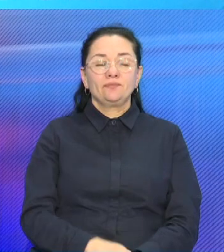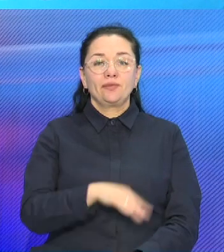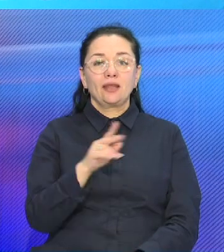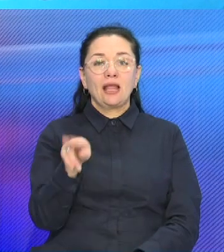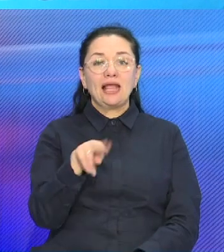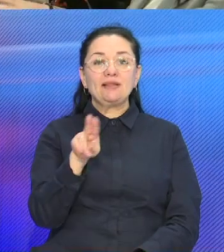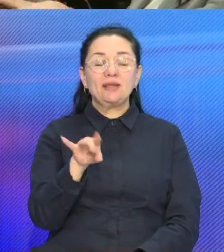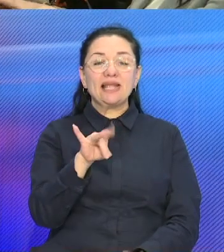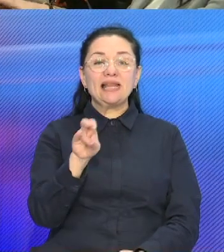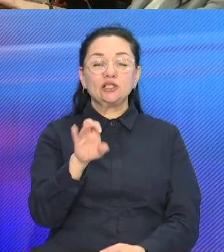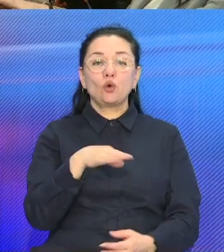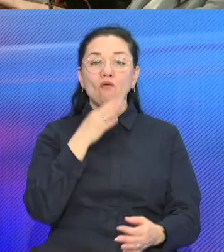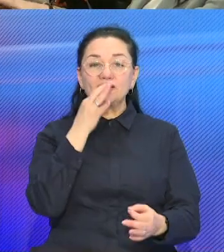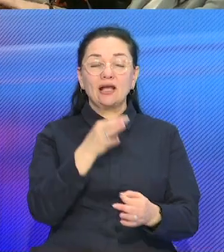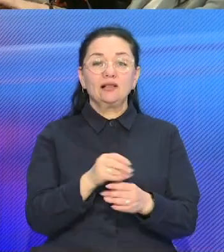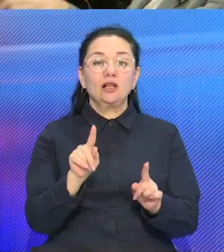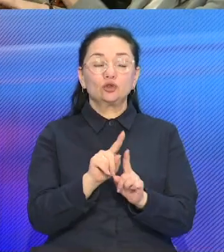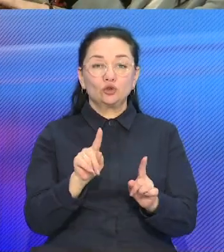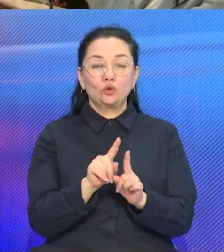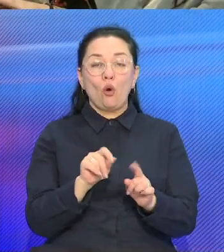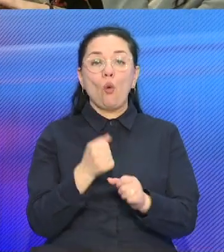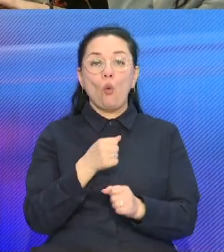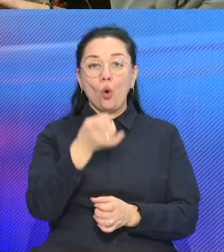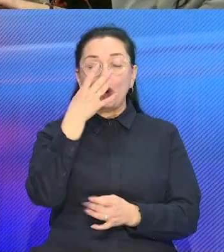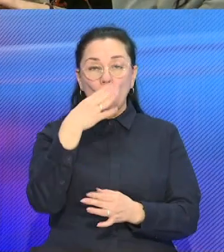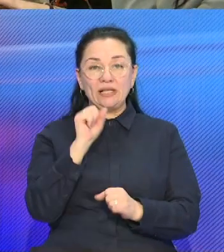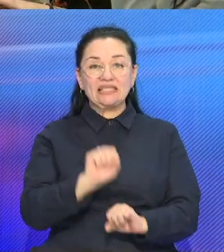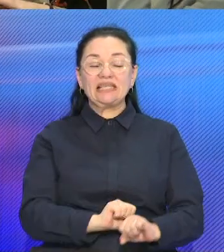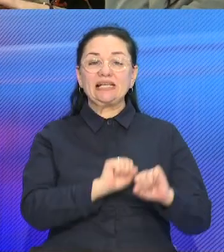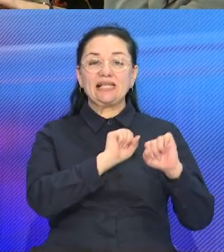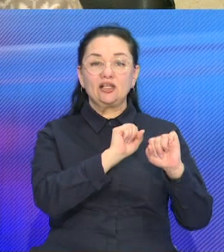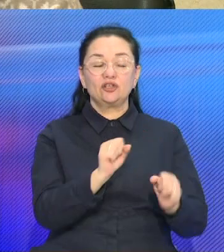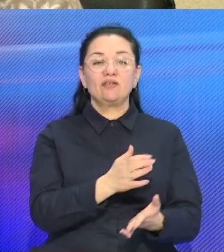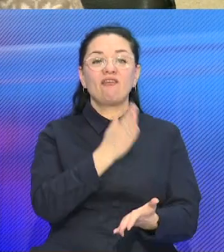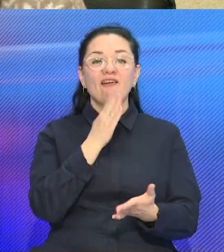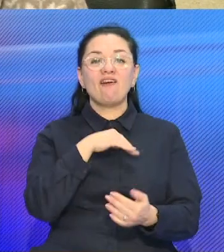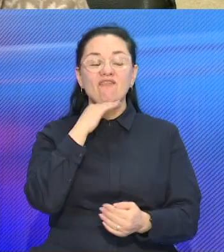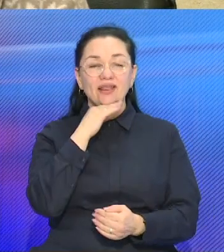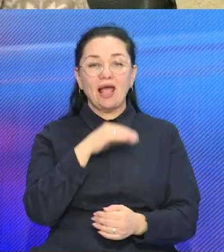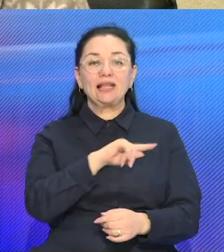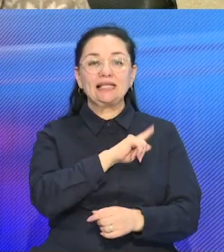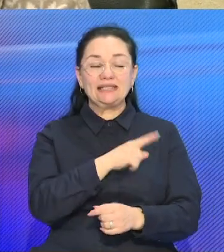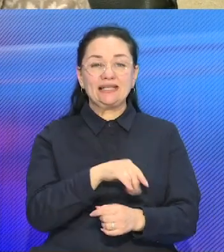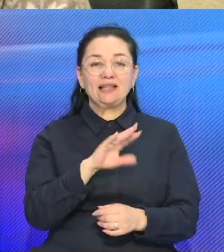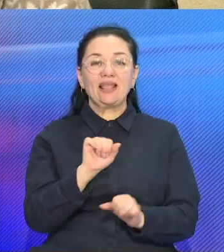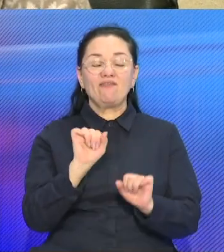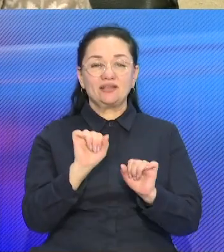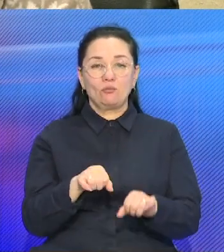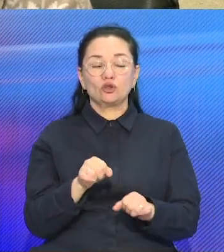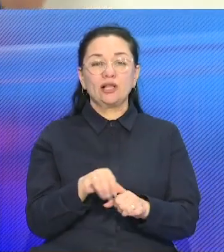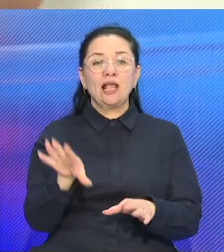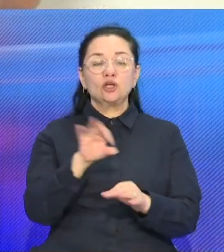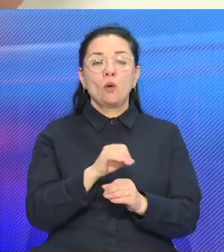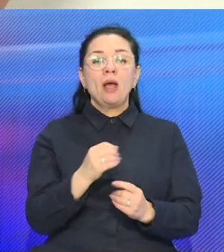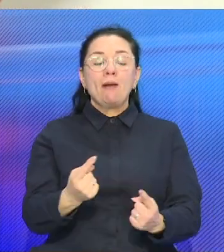Дмитрий Разянков запэўніў, что у гродзенскіх праваахоўнікаў хапае сілы сродкаў, каб падчас выбарчай кампаніі реагаваць на ўсе пагрозы